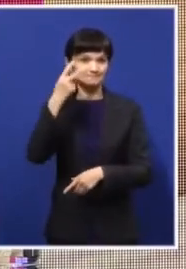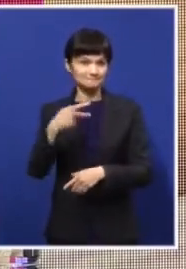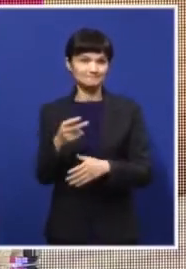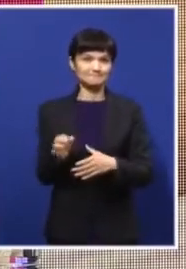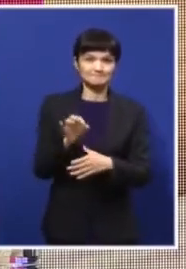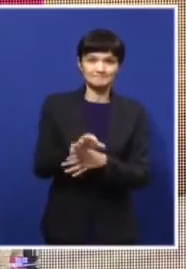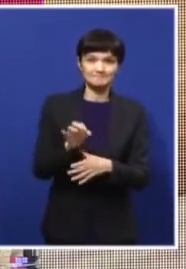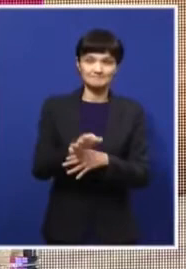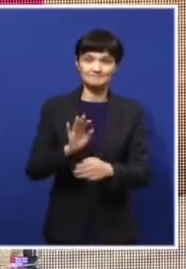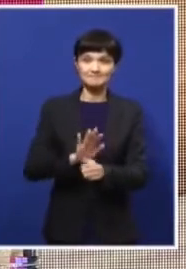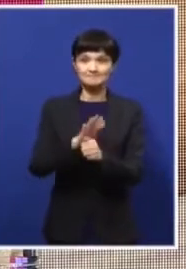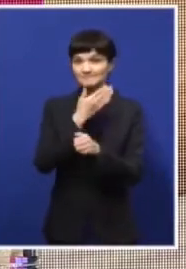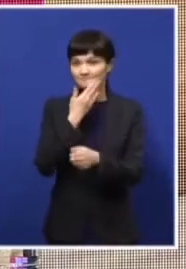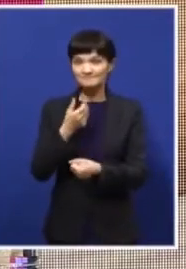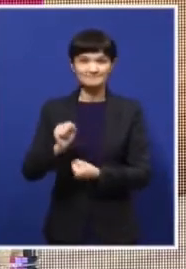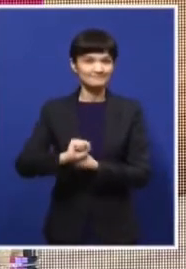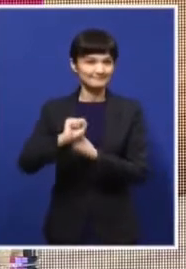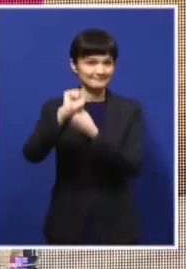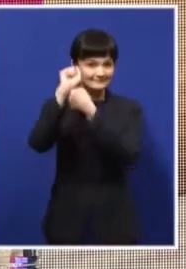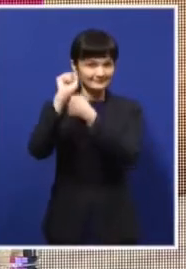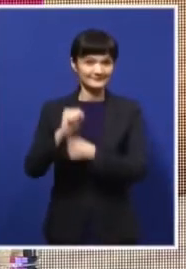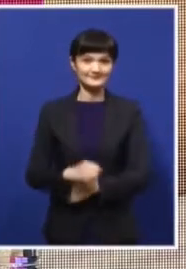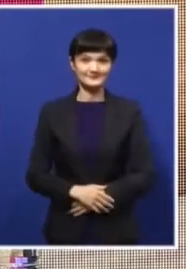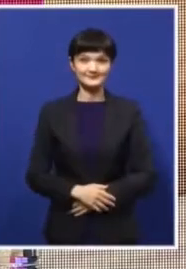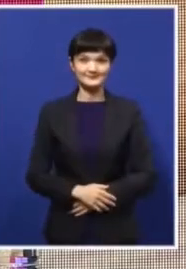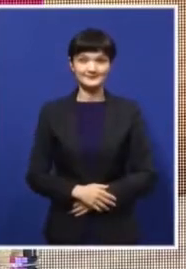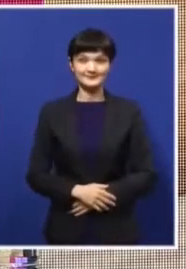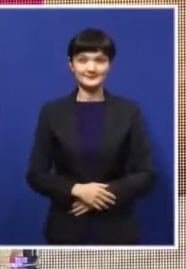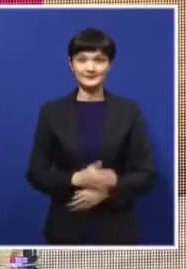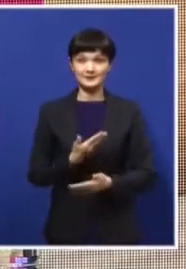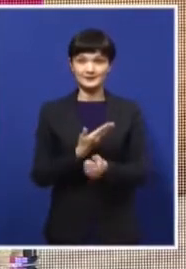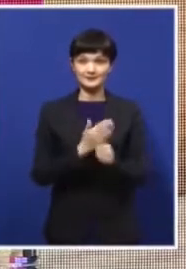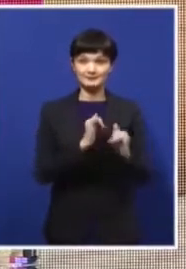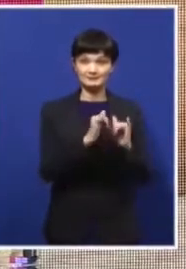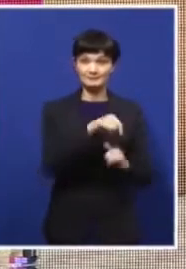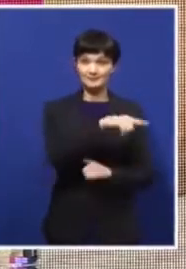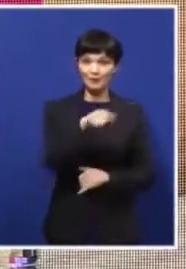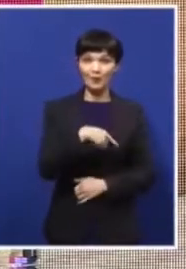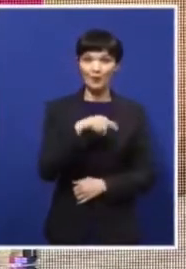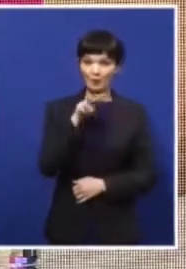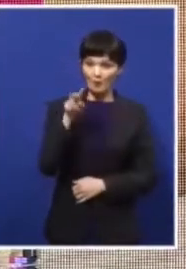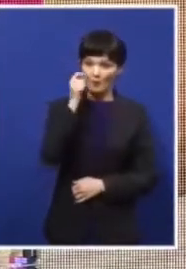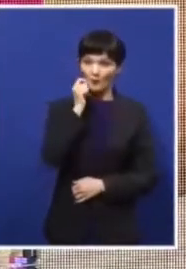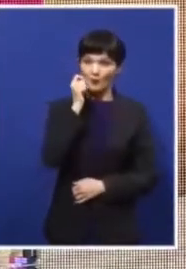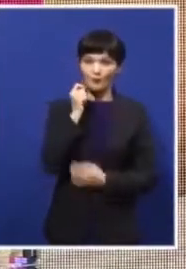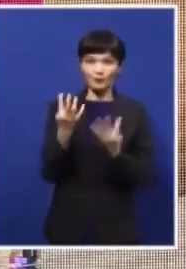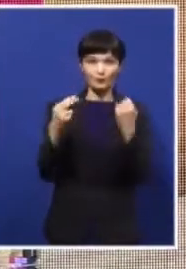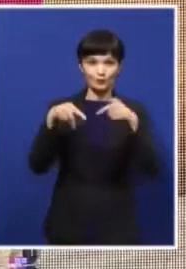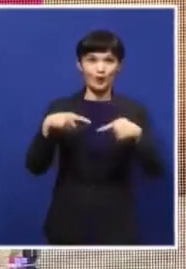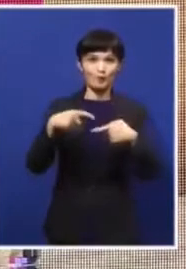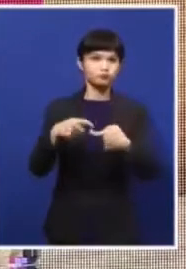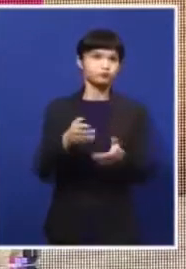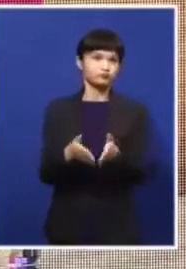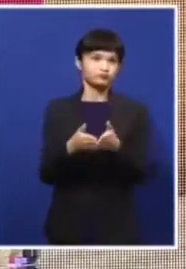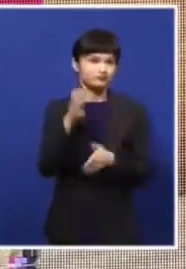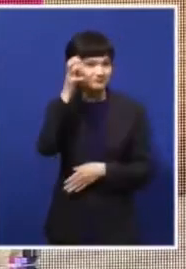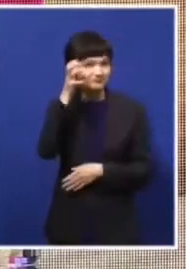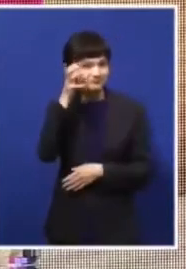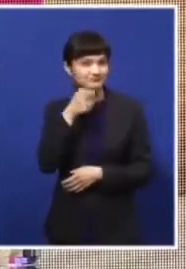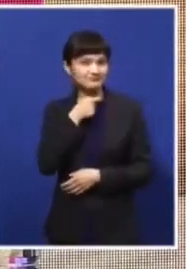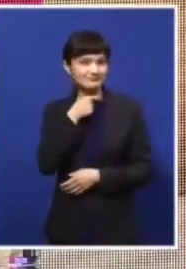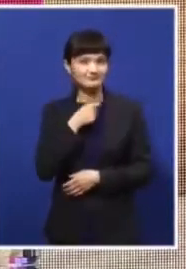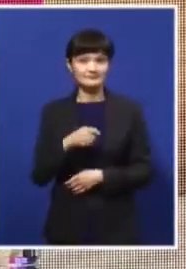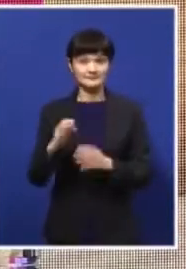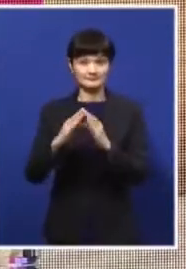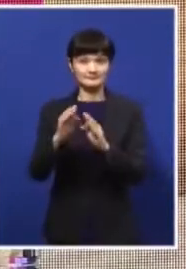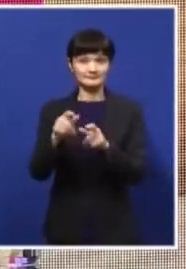加，这样子大家就是会更喜欢用这个数位的方式来消费，也是金融机构它推广它